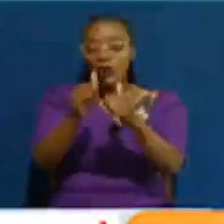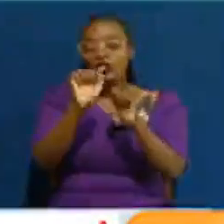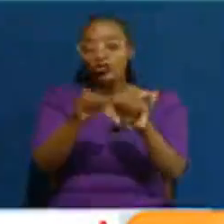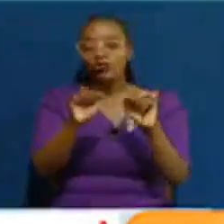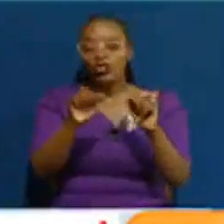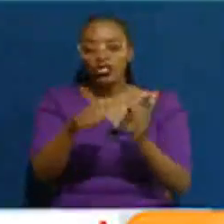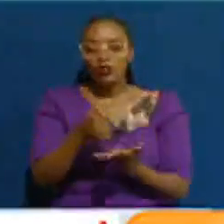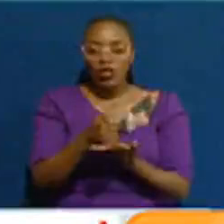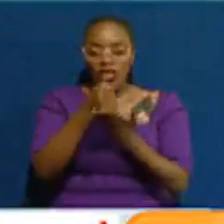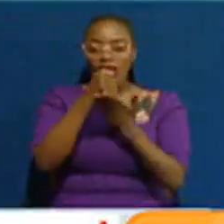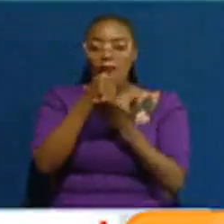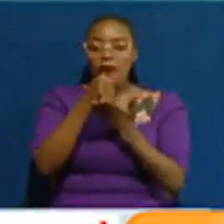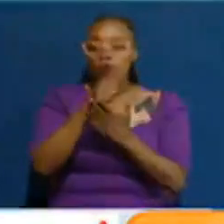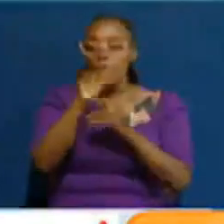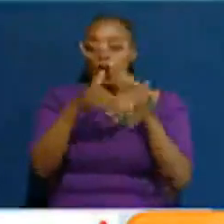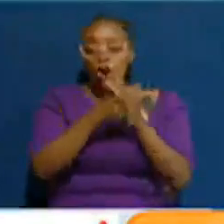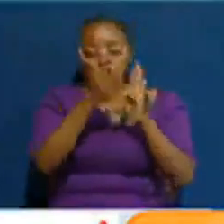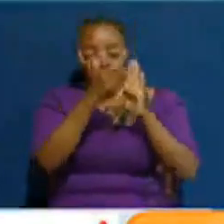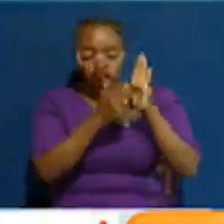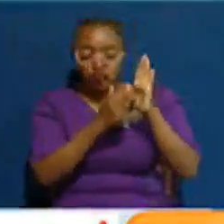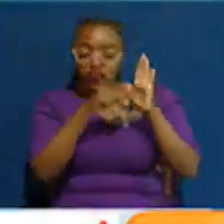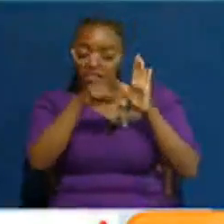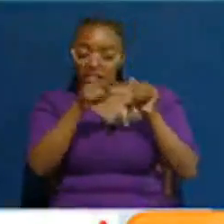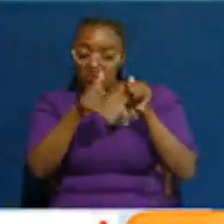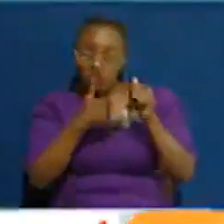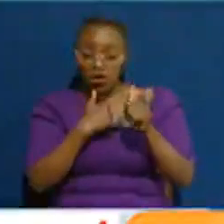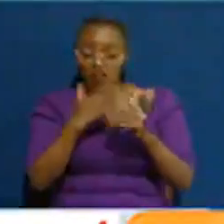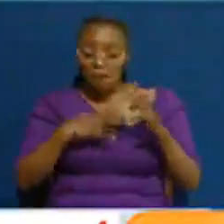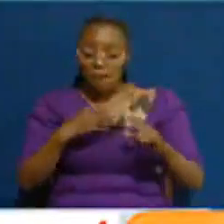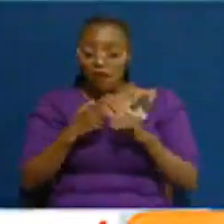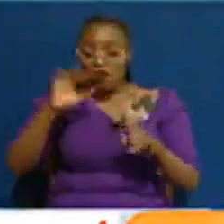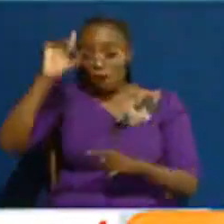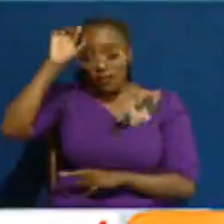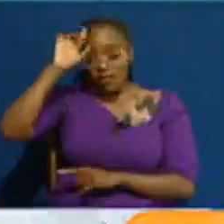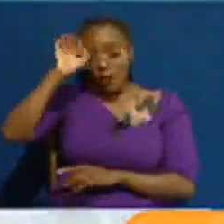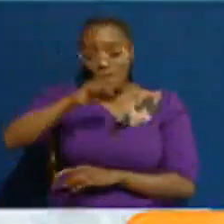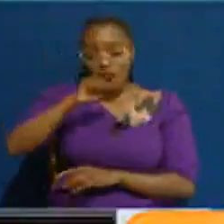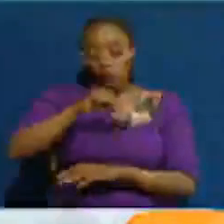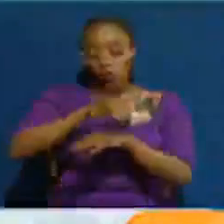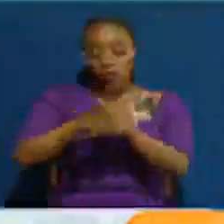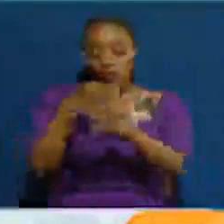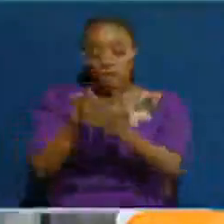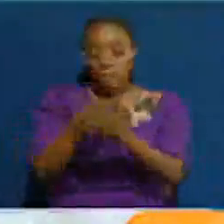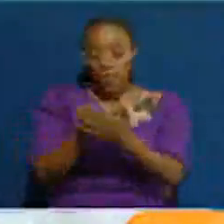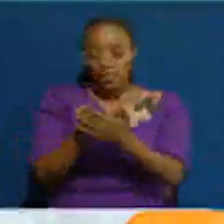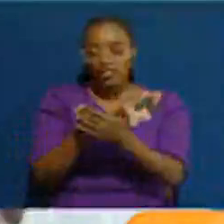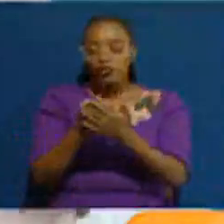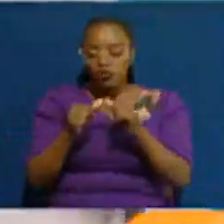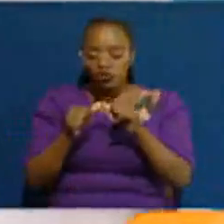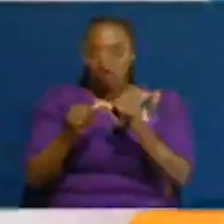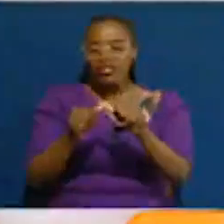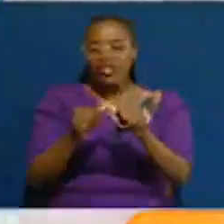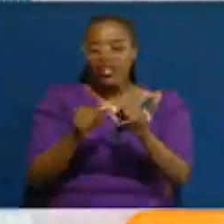inawezesha mahitaji haya yote ambayo mko nayo wananyandarua yaweze kupata hela ya kukimu miradi